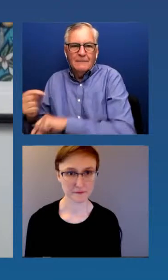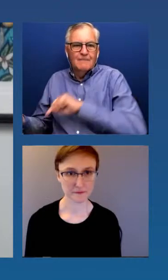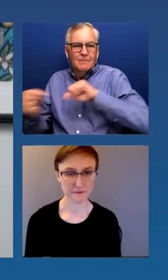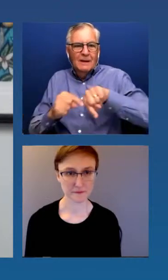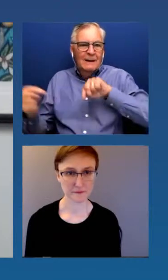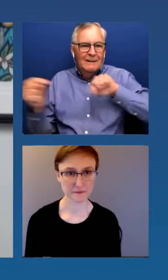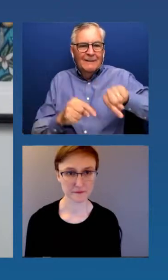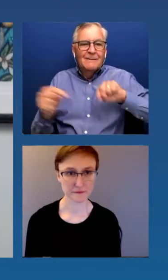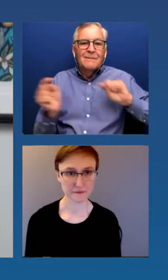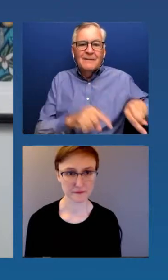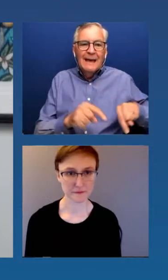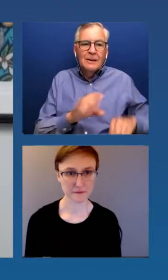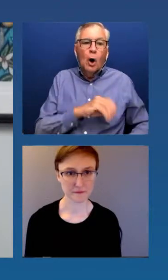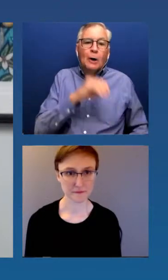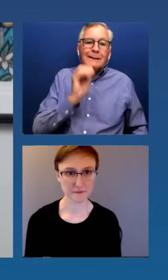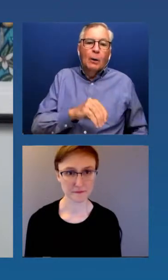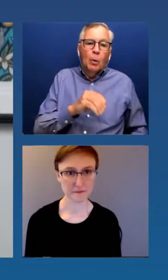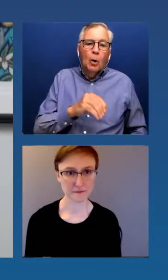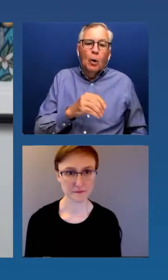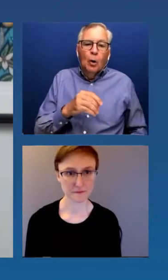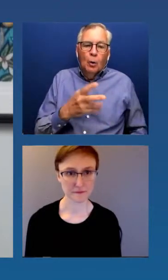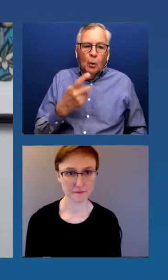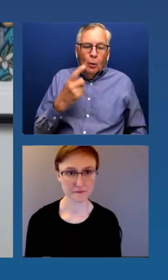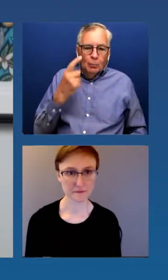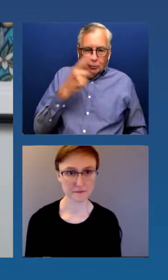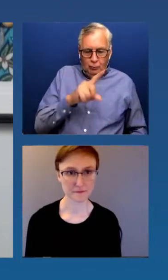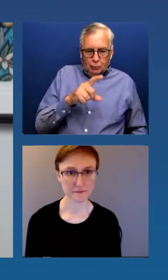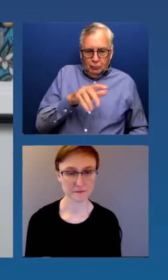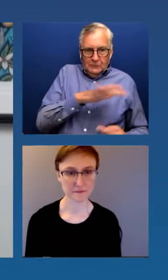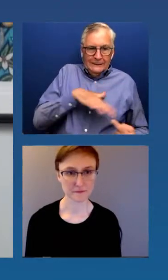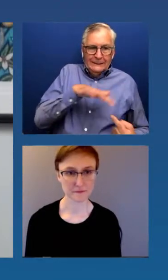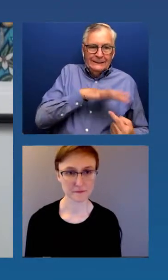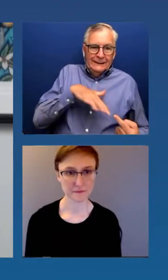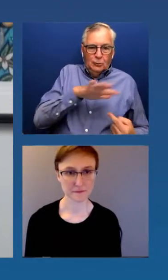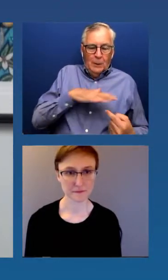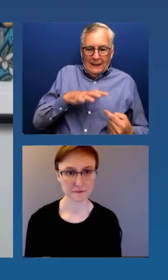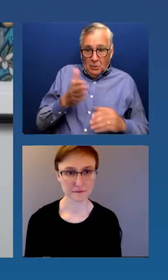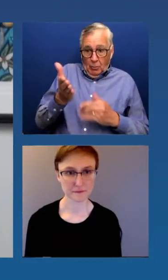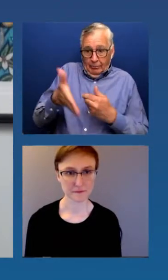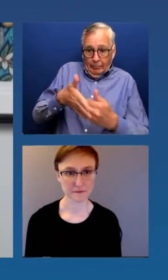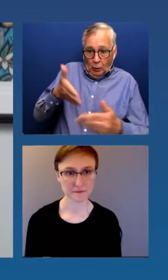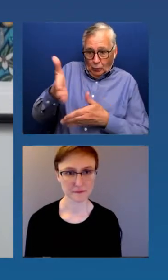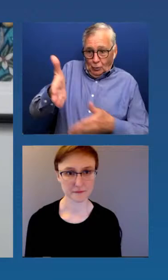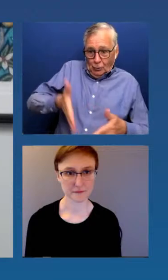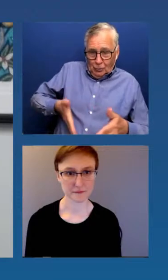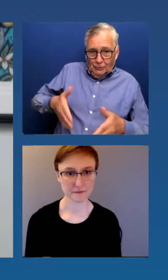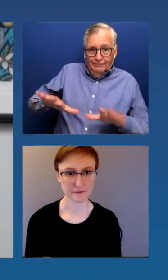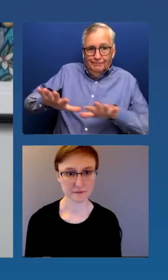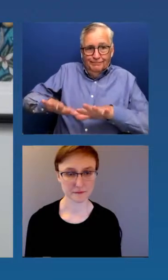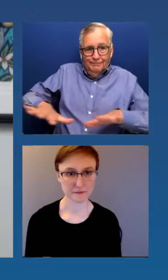masse là, à Ottawa, considérant notre réalité transfrontalière dans la région?